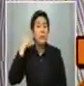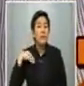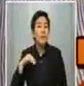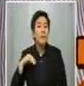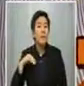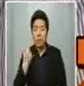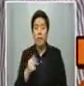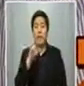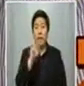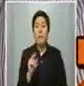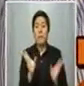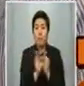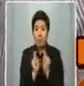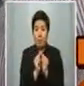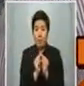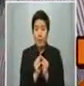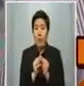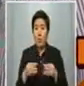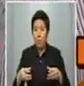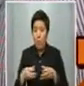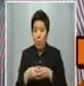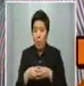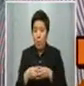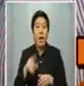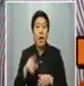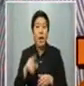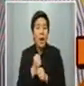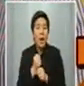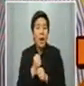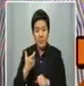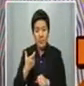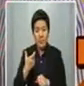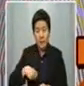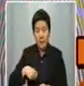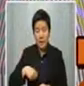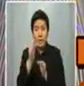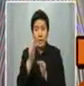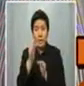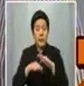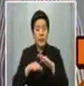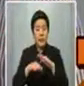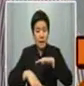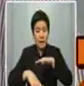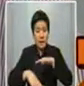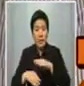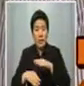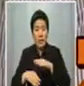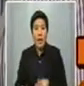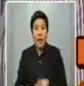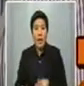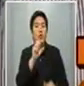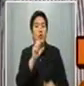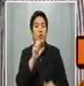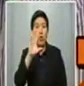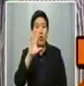ก็มีการนัดประชุมทีมทนายเพื่อที่จะเตรียมชี้แจงให้พยานหลักฐานต่างสนช.เอาไปพิจารณานะ